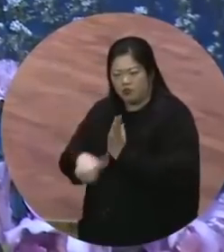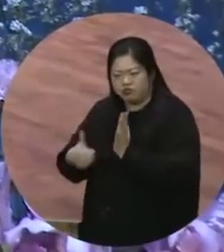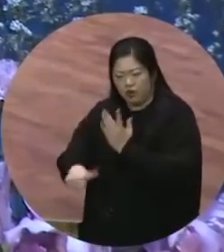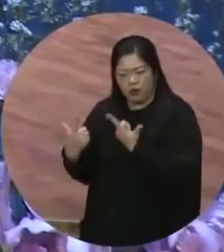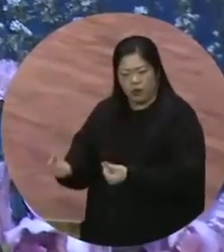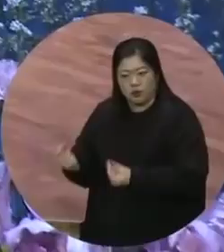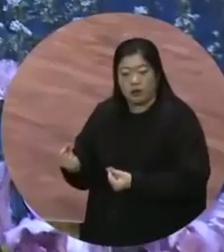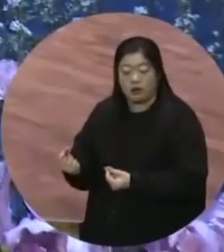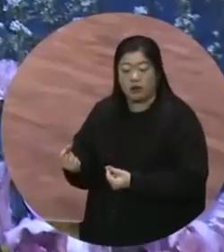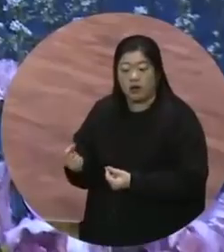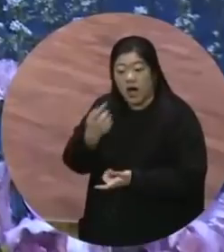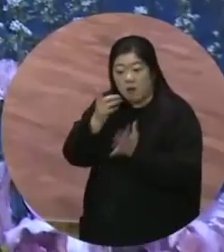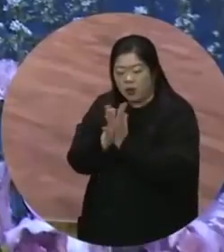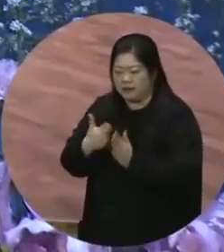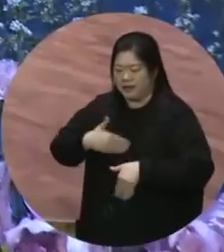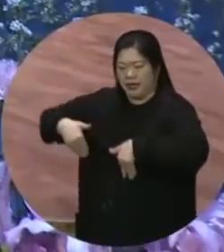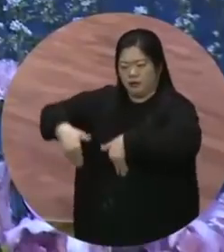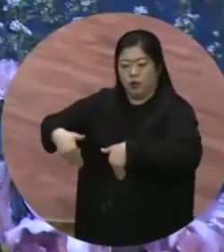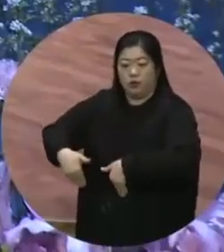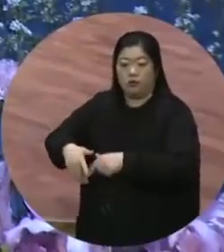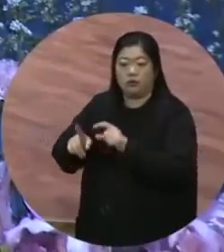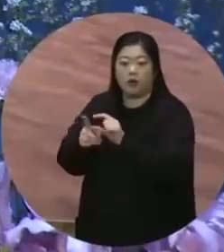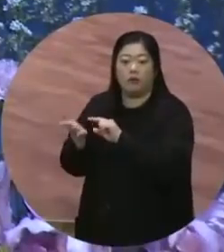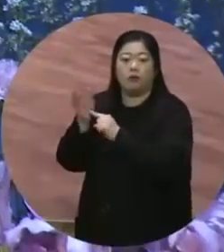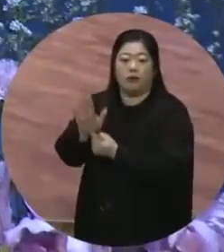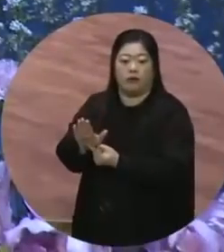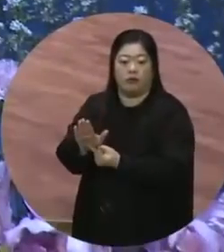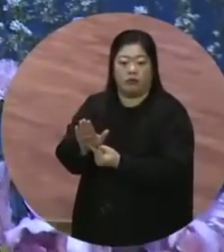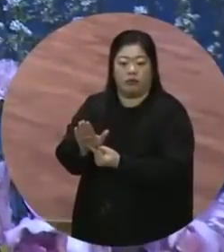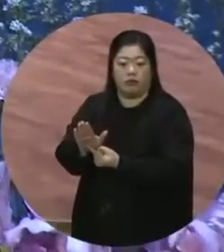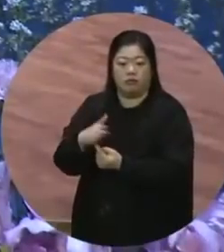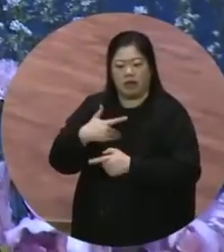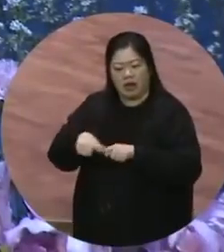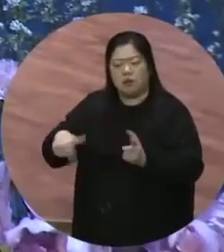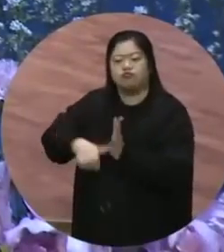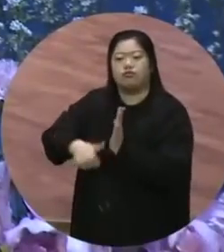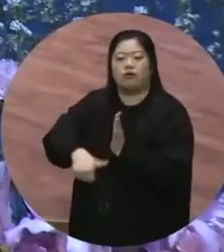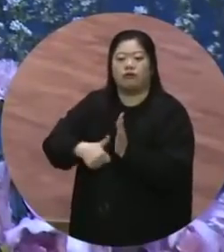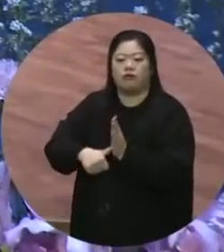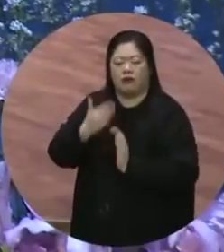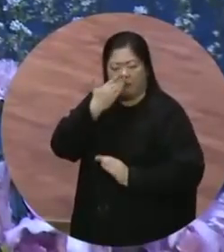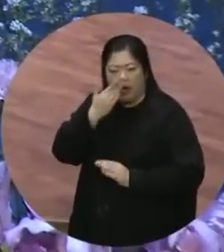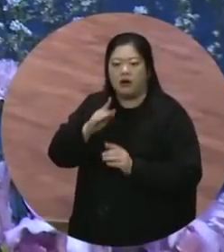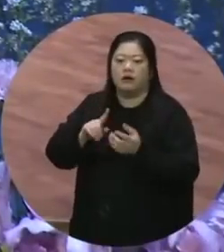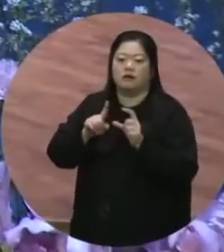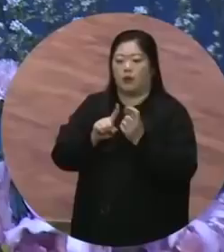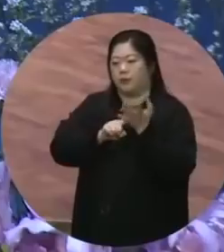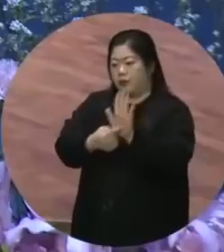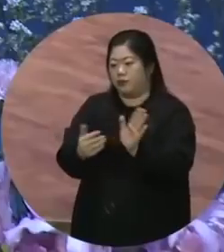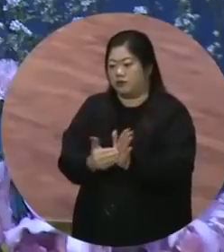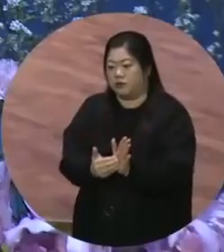소유로, 예수 그리스도의 시킨 대로 예수 그리스도의 재산이다. 예수 그리스도의 것으로.